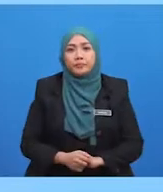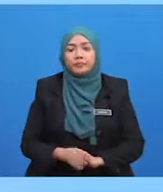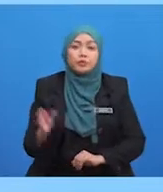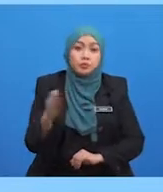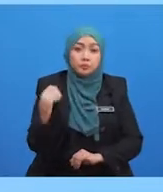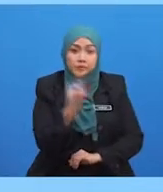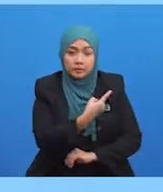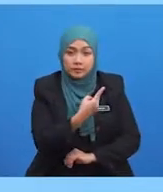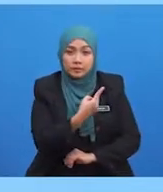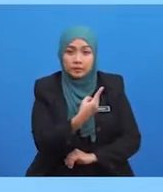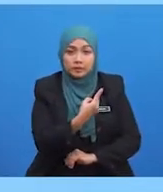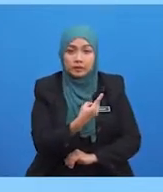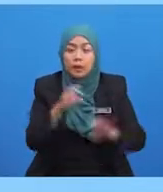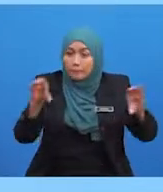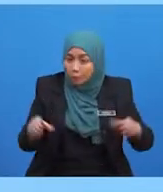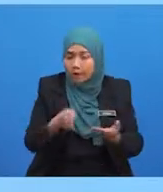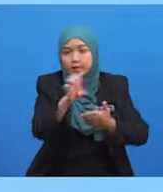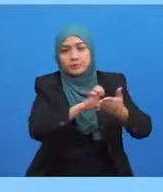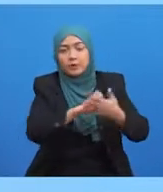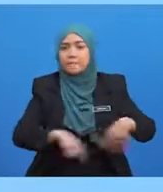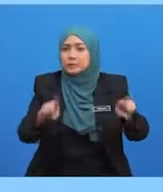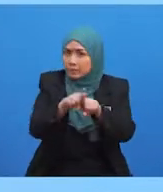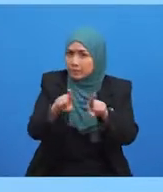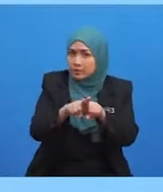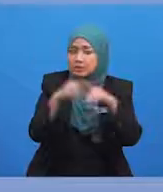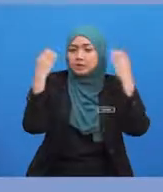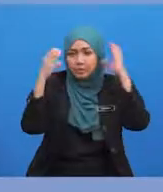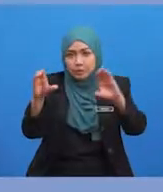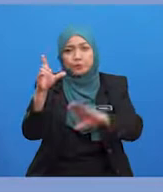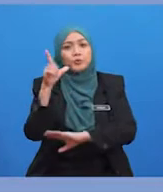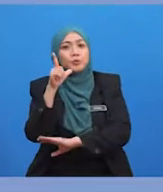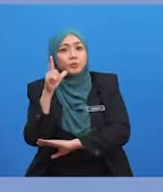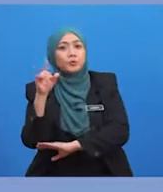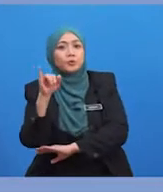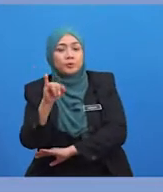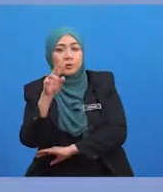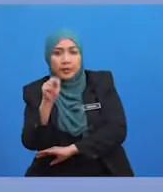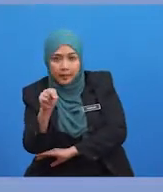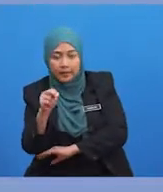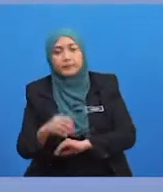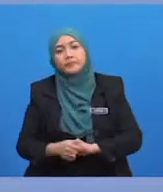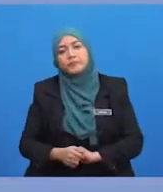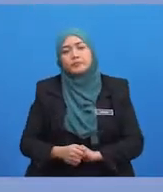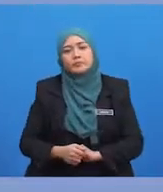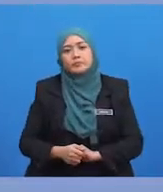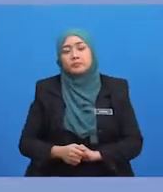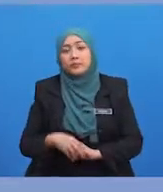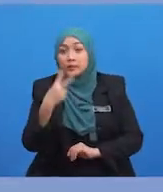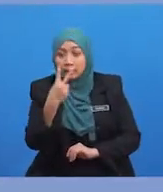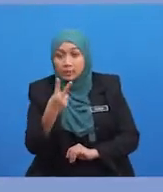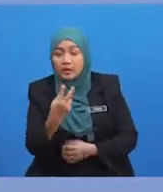Jom murid-murid, kita buat eksperimen bersama-sama dengan Cikgu Lin. Mula-mula kita sediakan roti yang masih